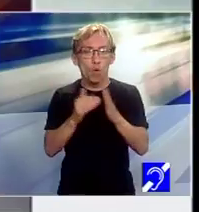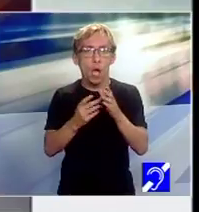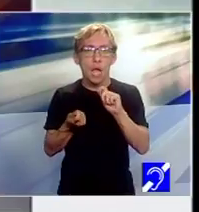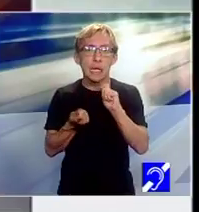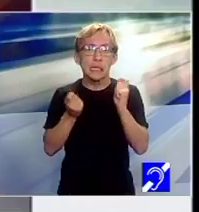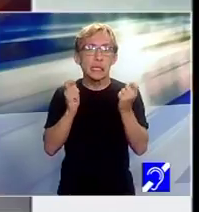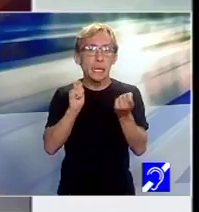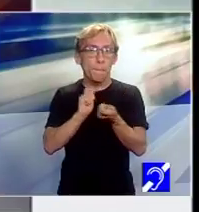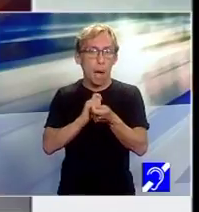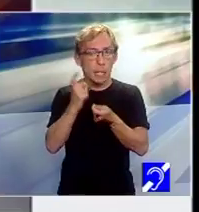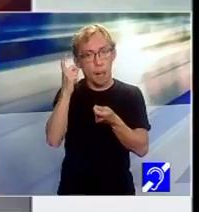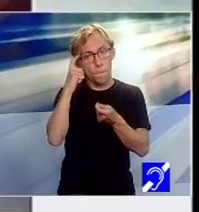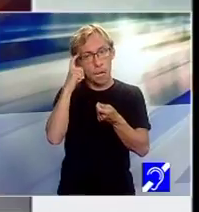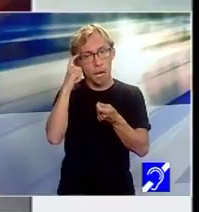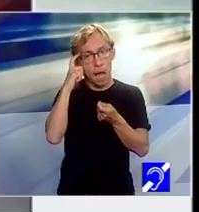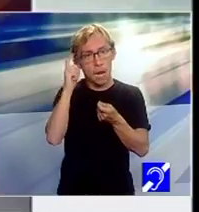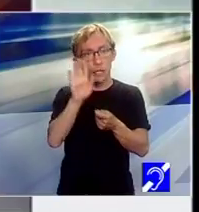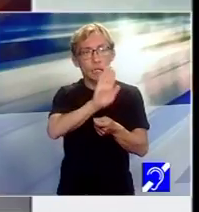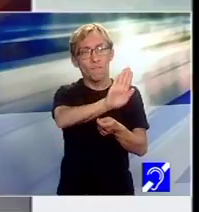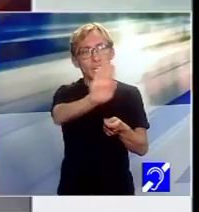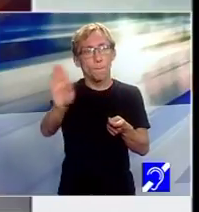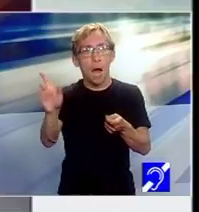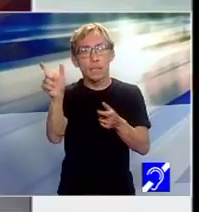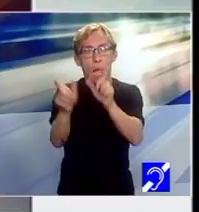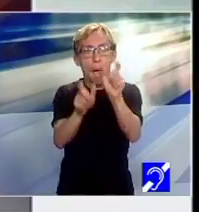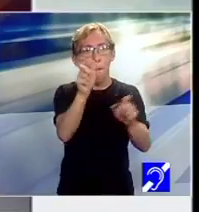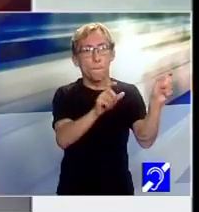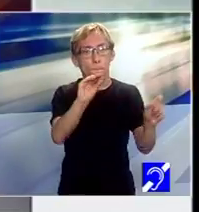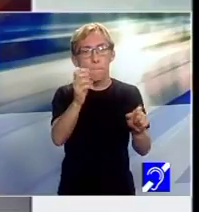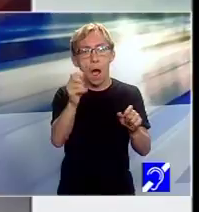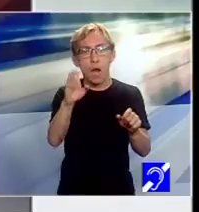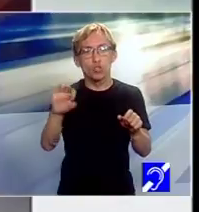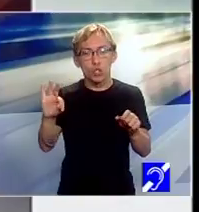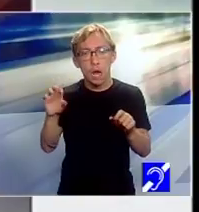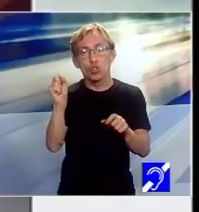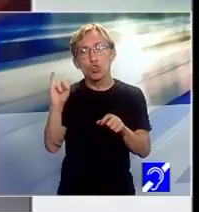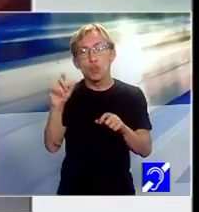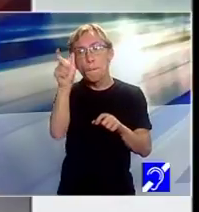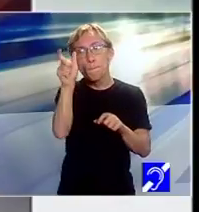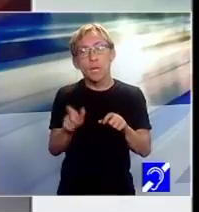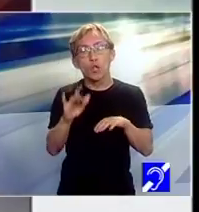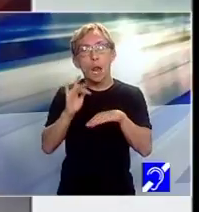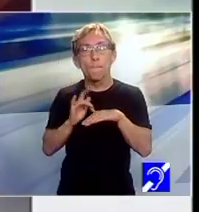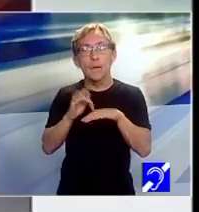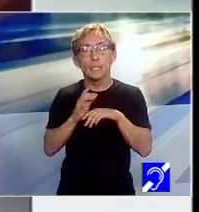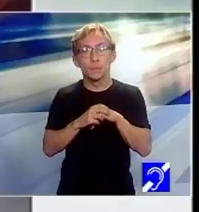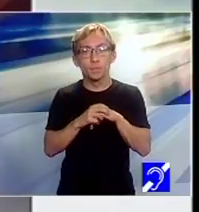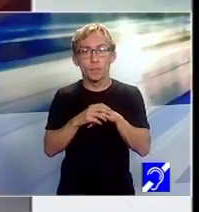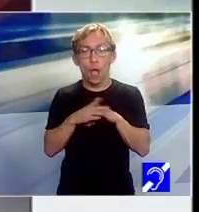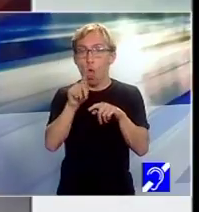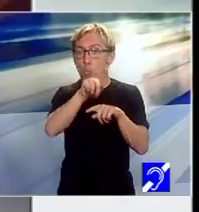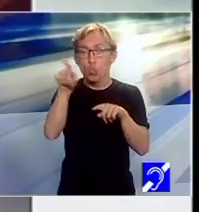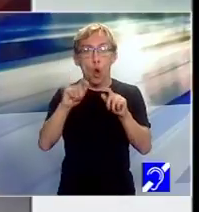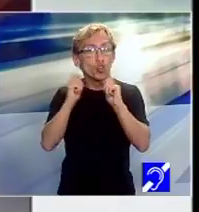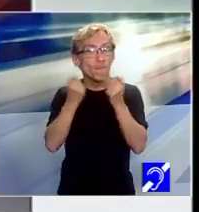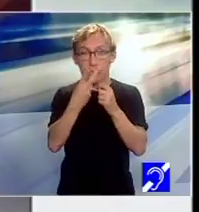mentalitate trebuie să vină atât din partea pacienților, cât și din partea personalului medical. Deci adevărul, ce vedeți în presă